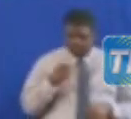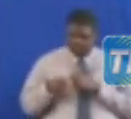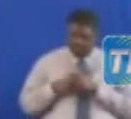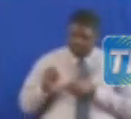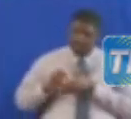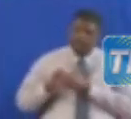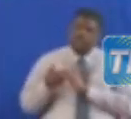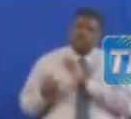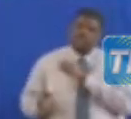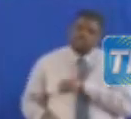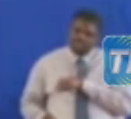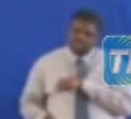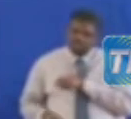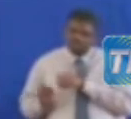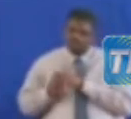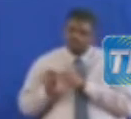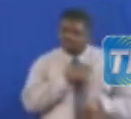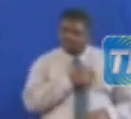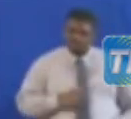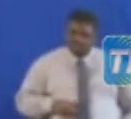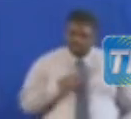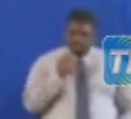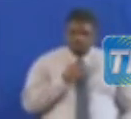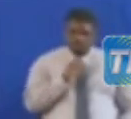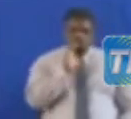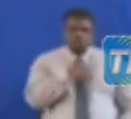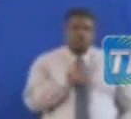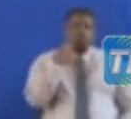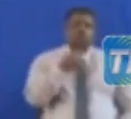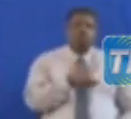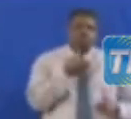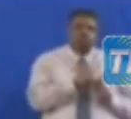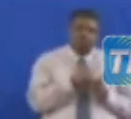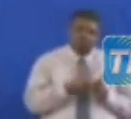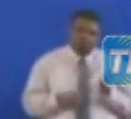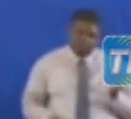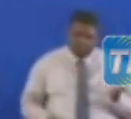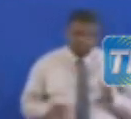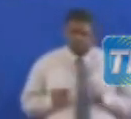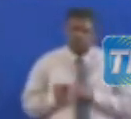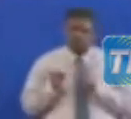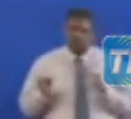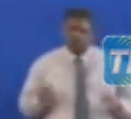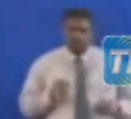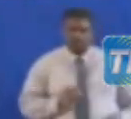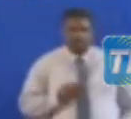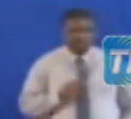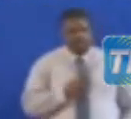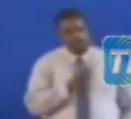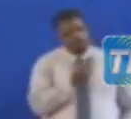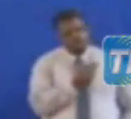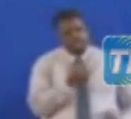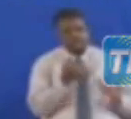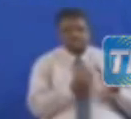miradi ya kimkakati, ofisi ya Rais Temisemi katika mwaka ujao wa fedha imetengewa shilingi